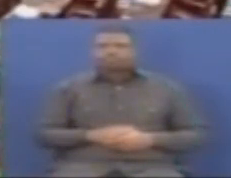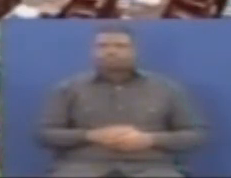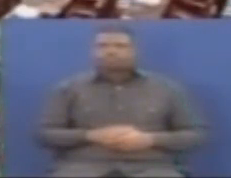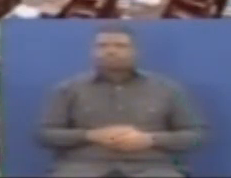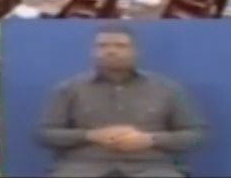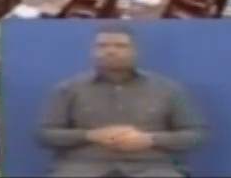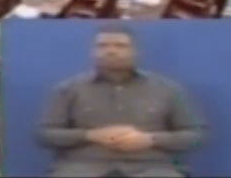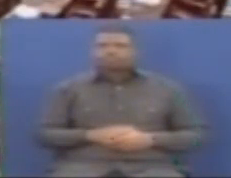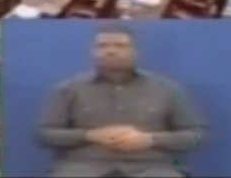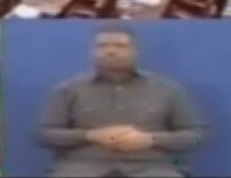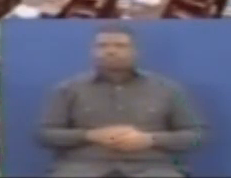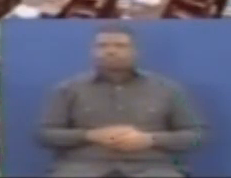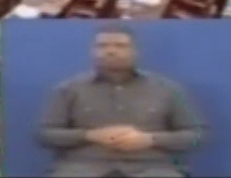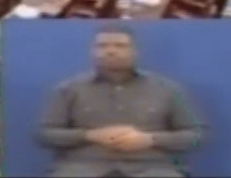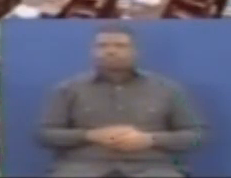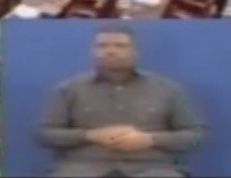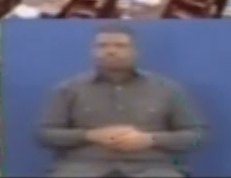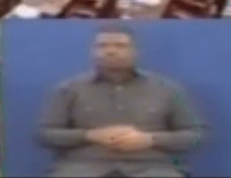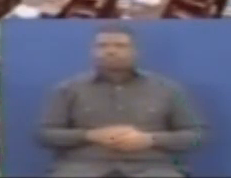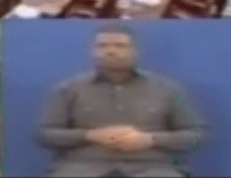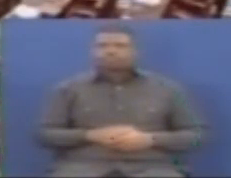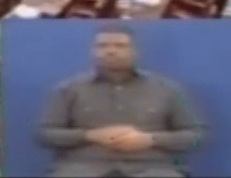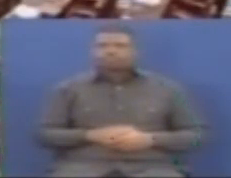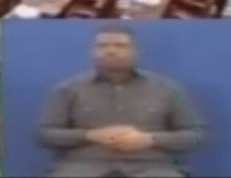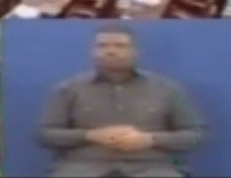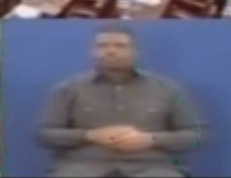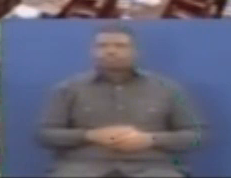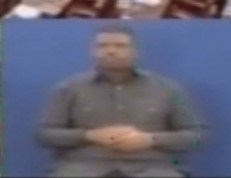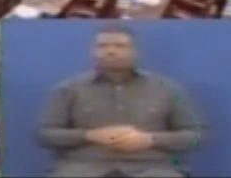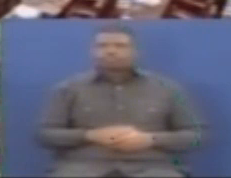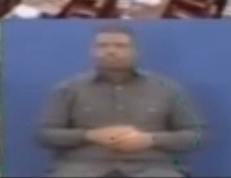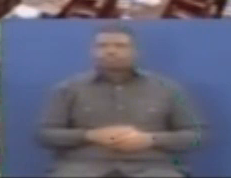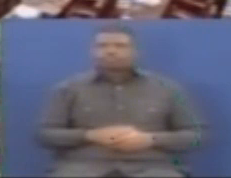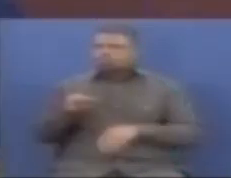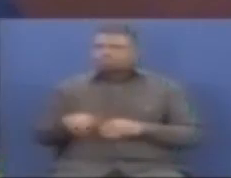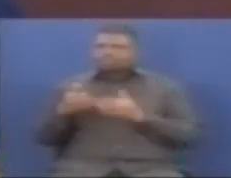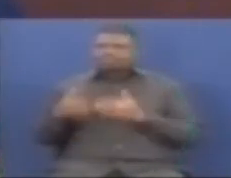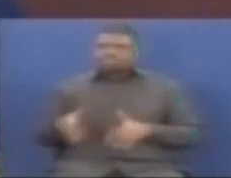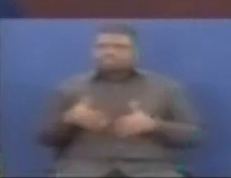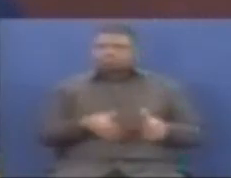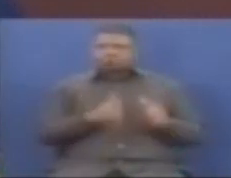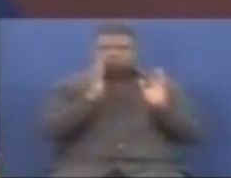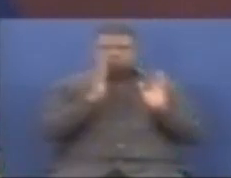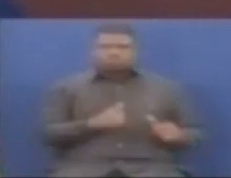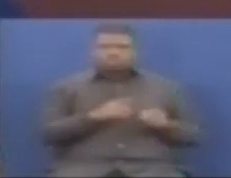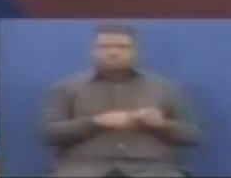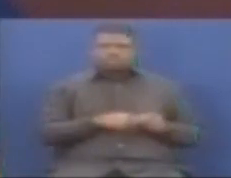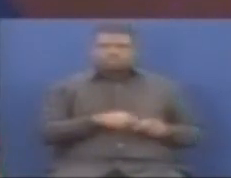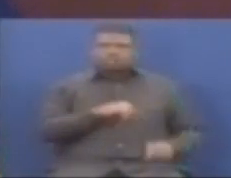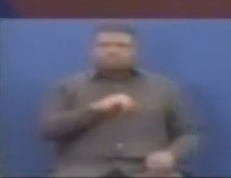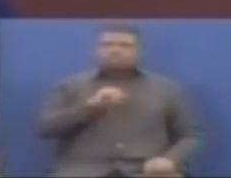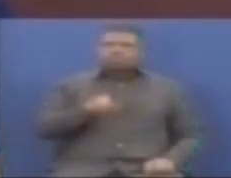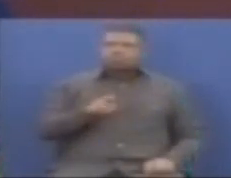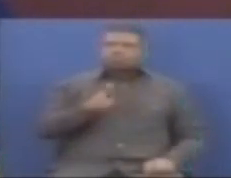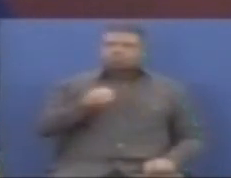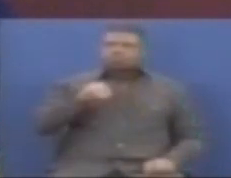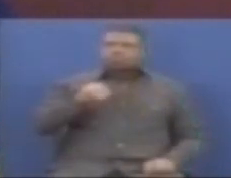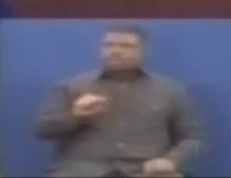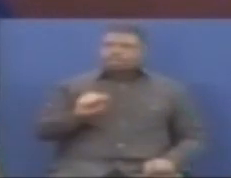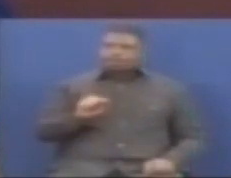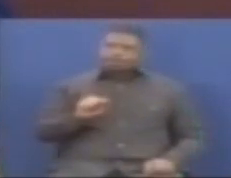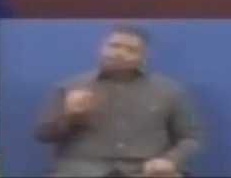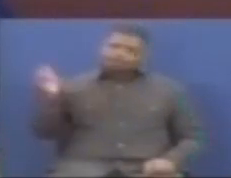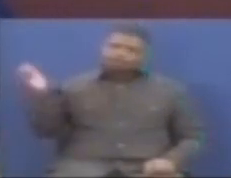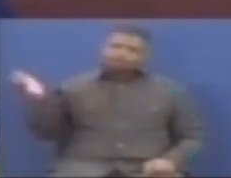Mheshimiwa bunge, tunaendelea na Wizara ya Habari, Utamaduni, Sanaa na Michezo. Mheshimiwa Juma Kombo Hamad, mbunge